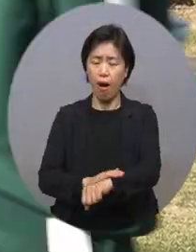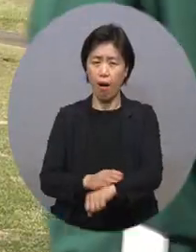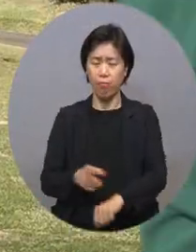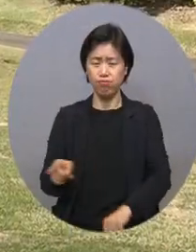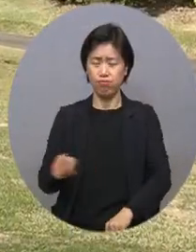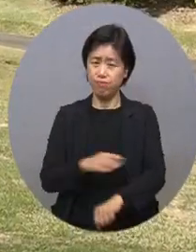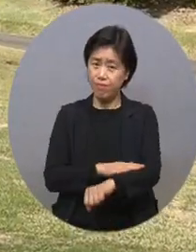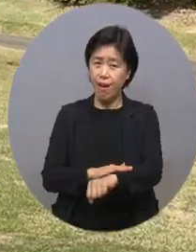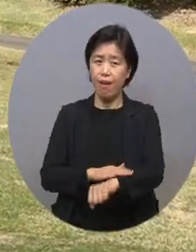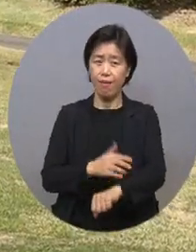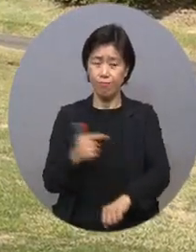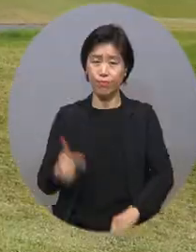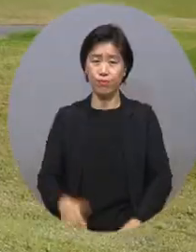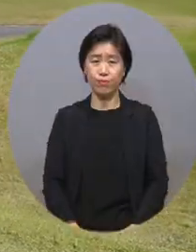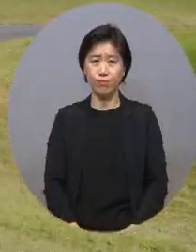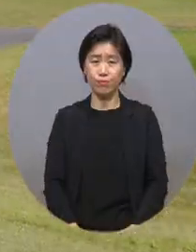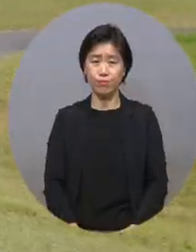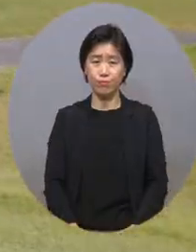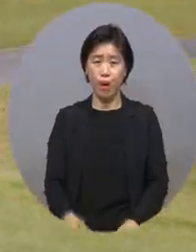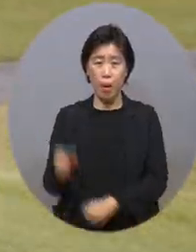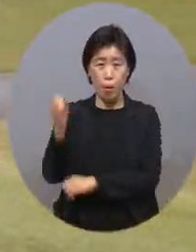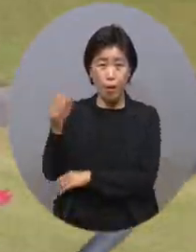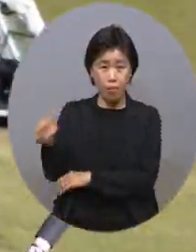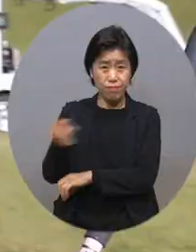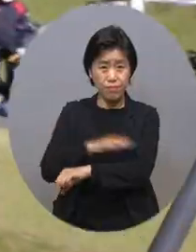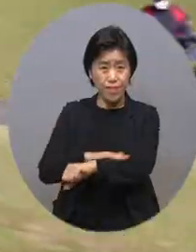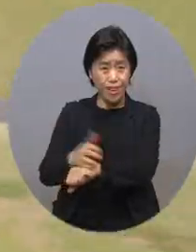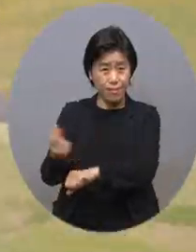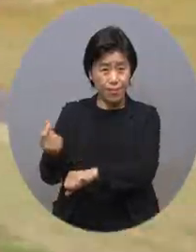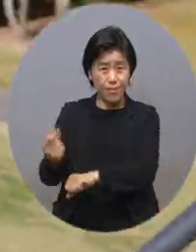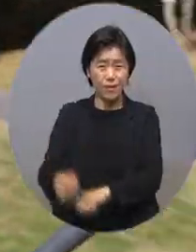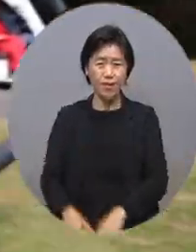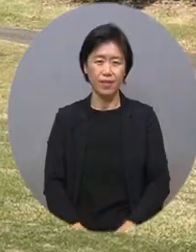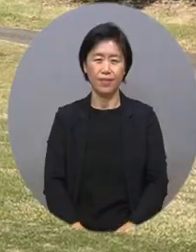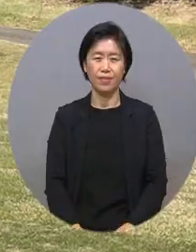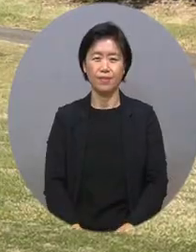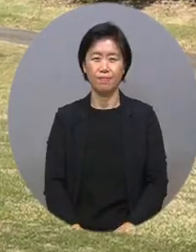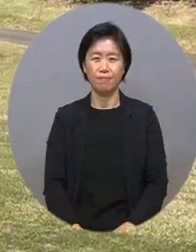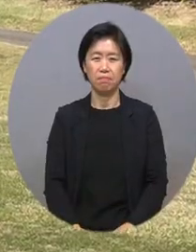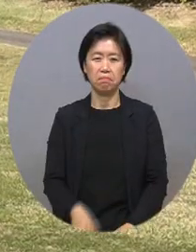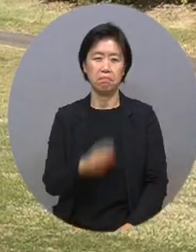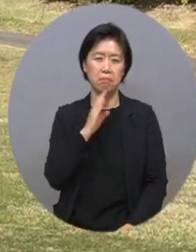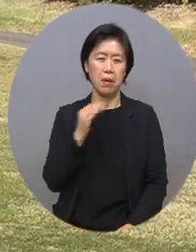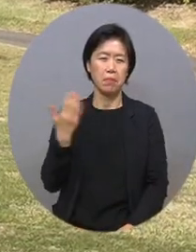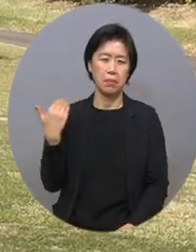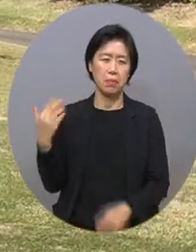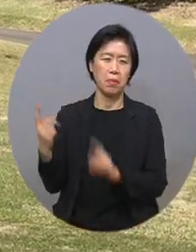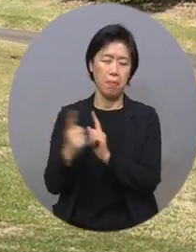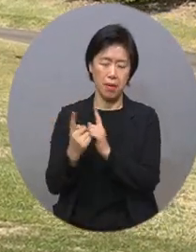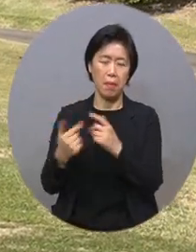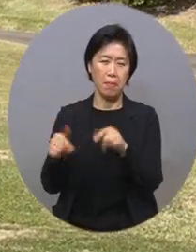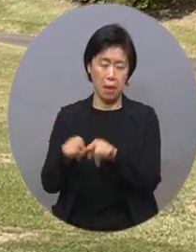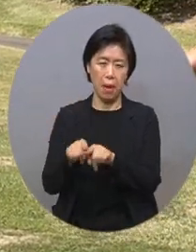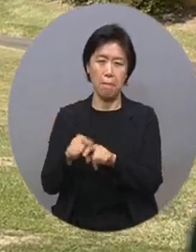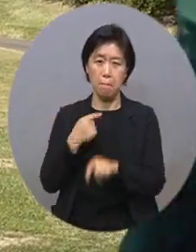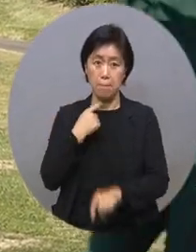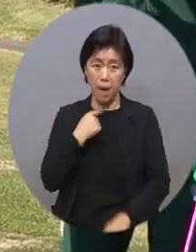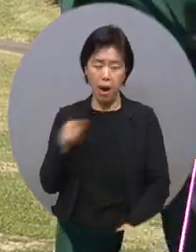원래 저렇게 치시죠, 저분? 네. 그죠? 지난번에 한번 라운드 해봤는데. 네. 나이샤. 예.